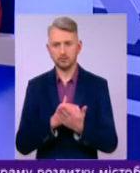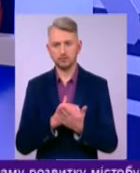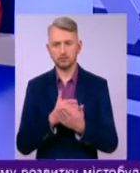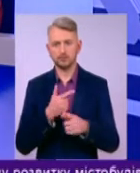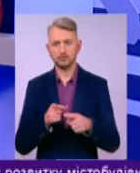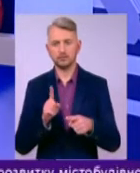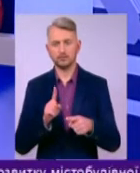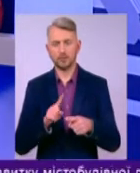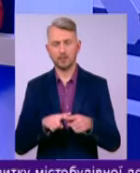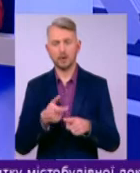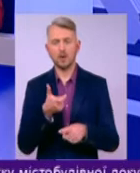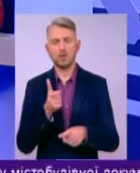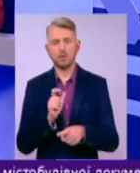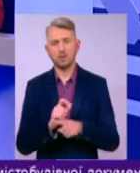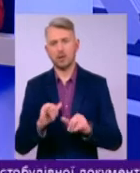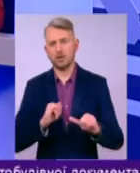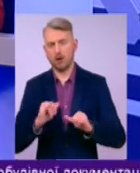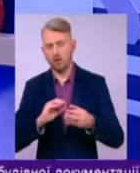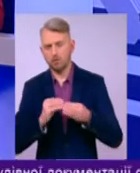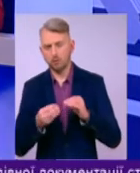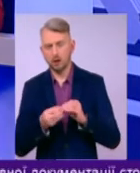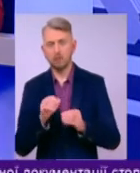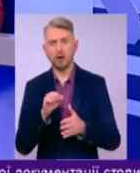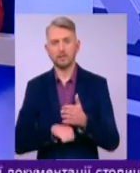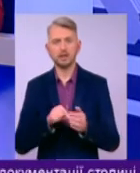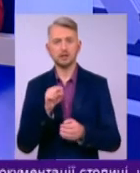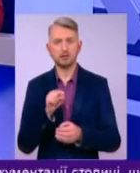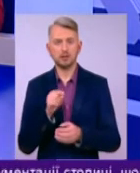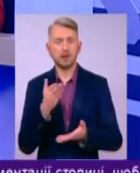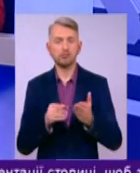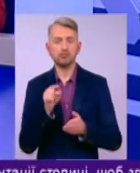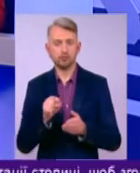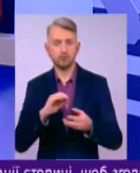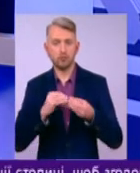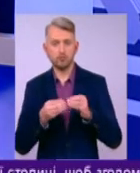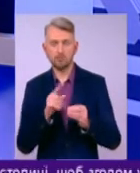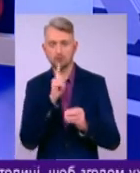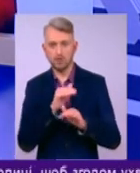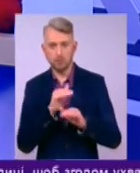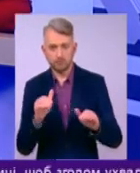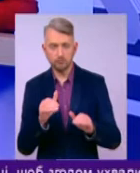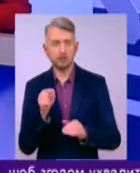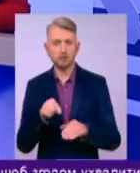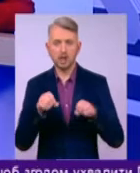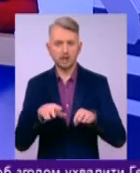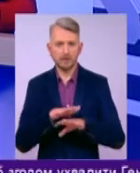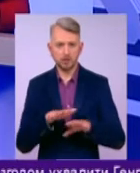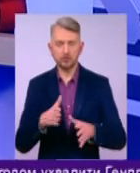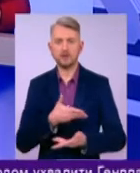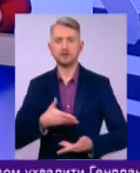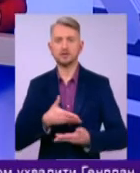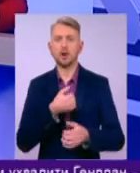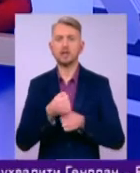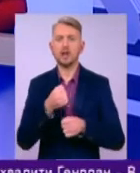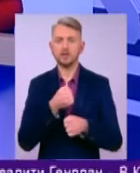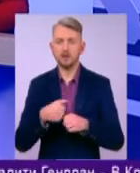це дуже делікатна проблема, але від її замовчування, між тим, вона не вирішується. Сексуальне